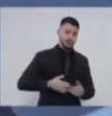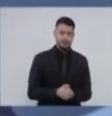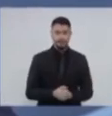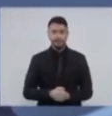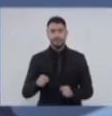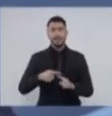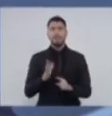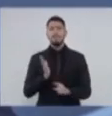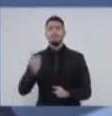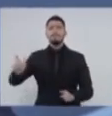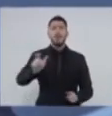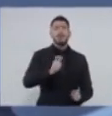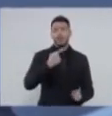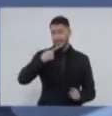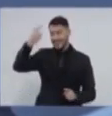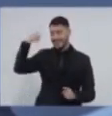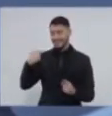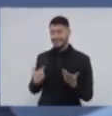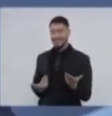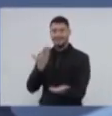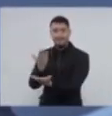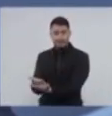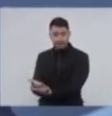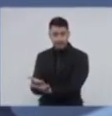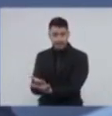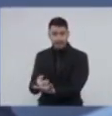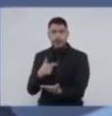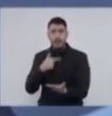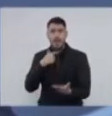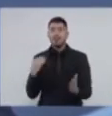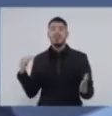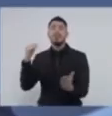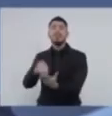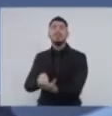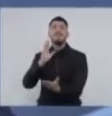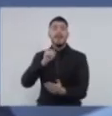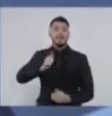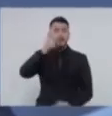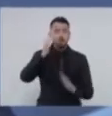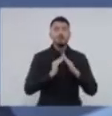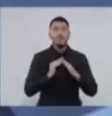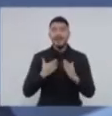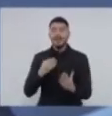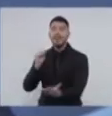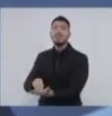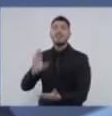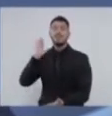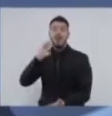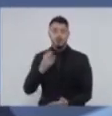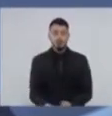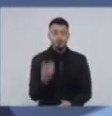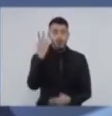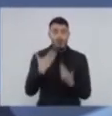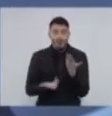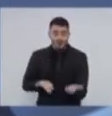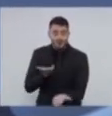στην περσινή δήλωση εισοδήματος δεν είχαν δηλώσει αριθμό παροχής κύριας κατοικίας στη νέα υποβολή δήλωσης θα πρέπει να